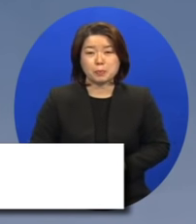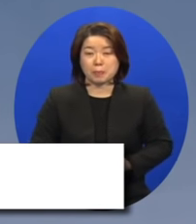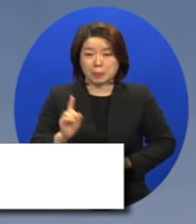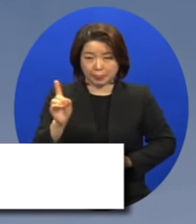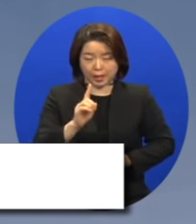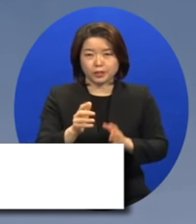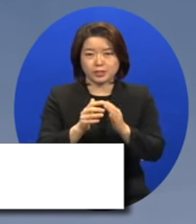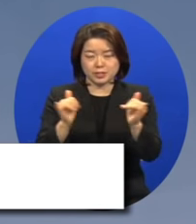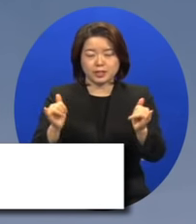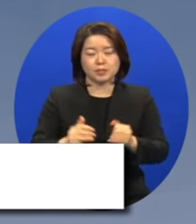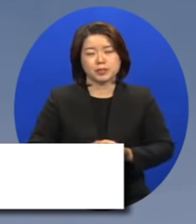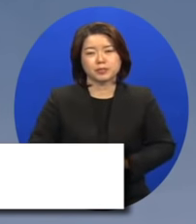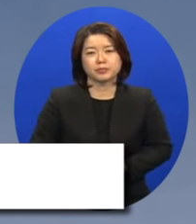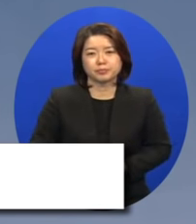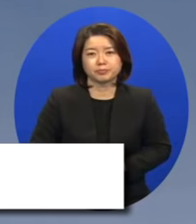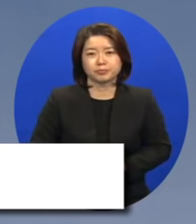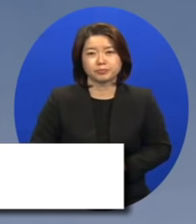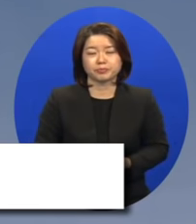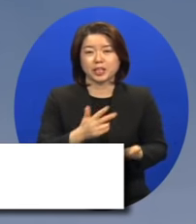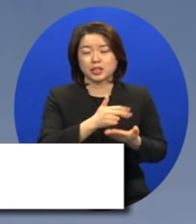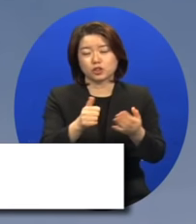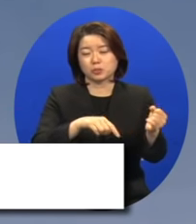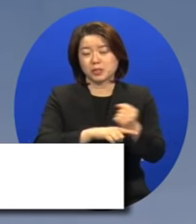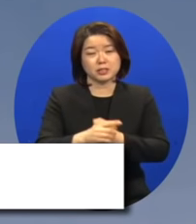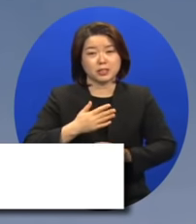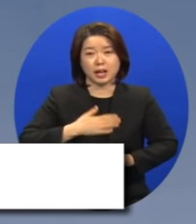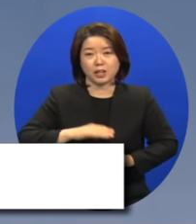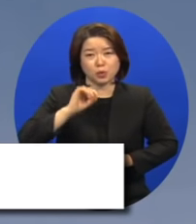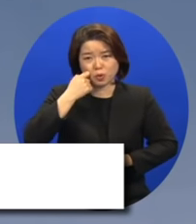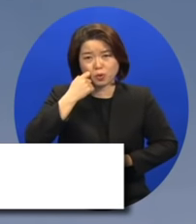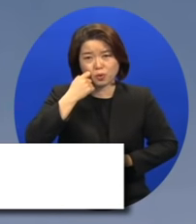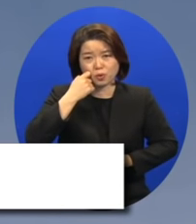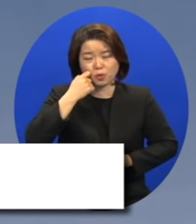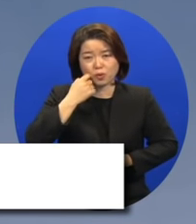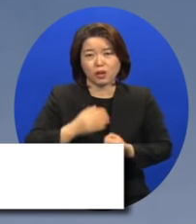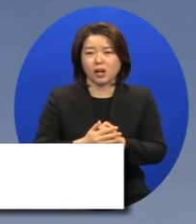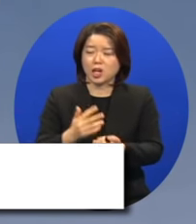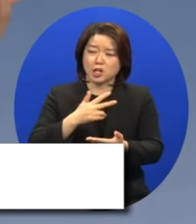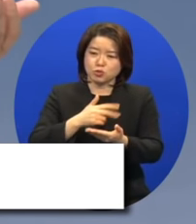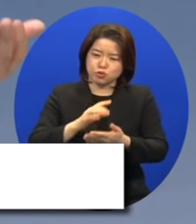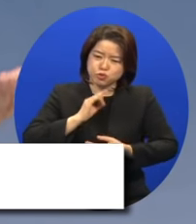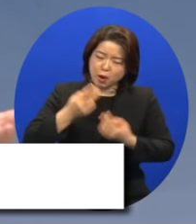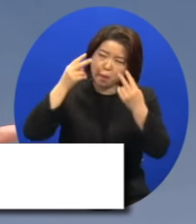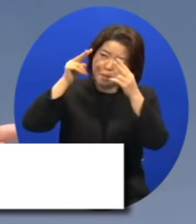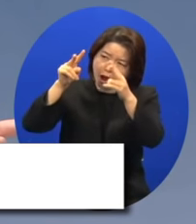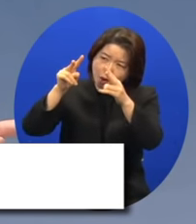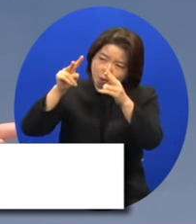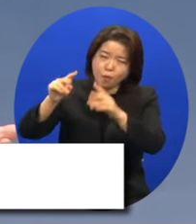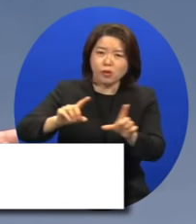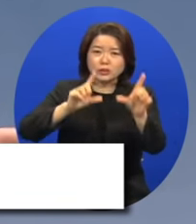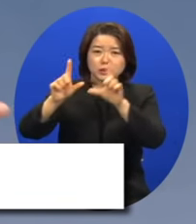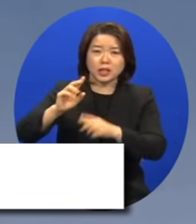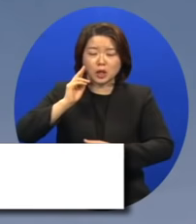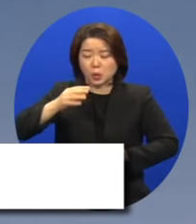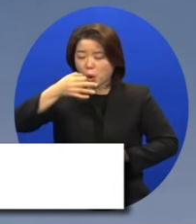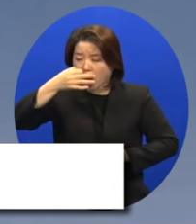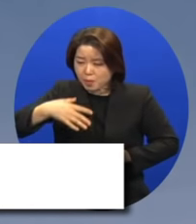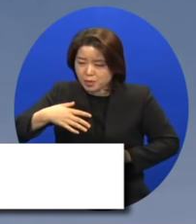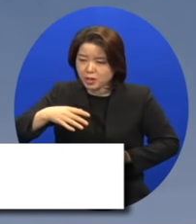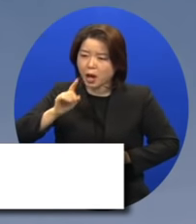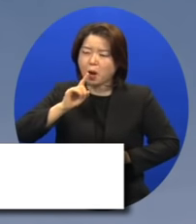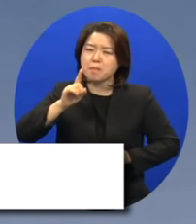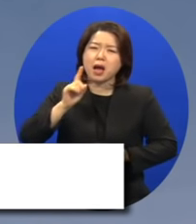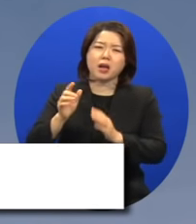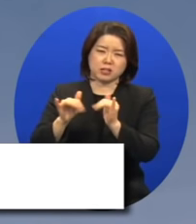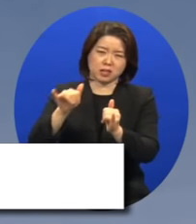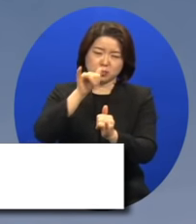어떤이들은 하나님의뜻을아는것이어렵다고말합니다.또한오직 주님만을바라보며 살아가는것은